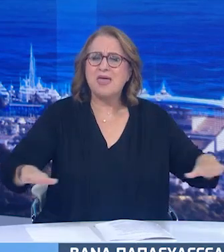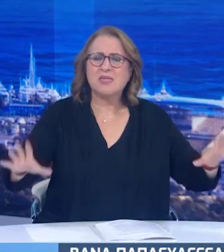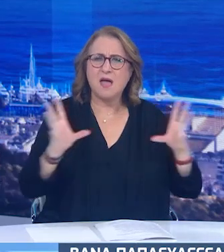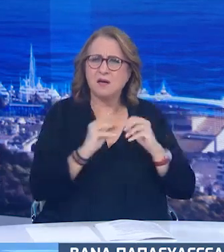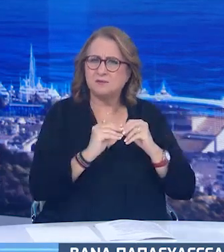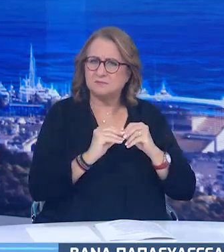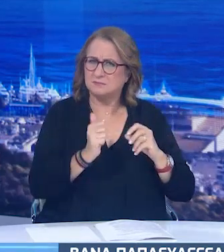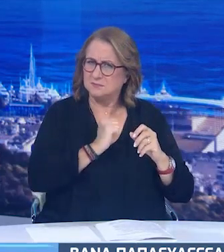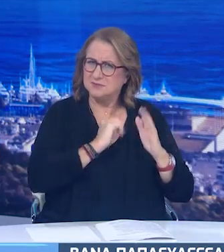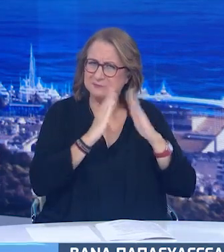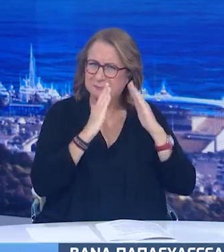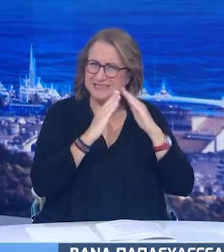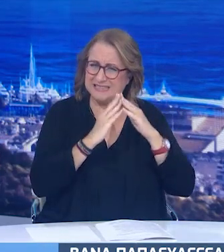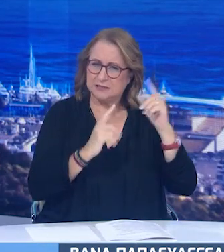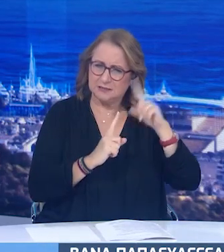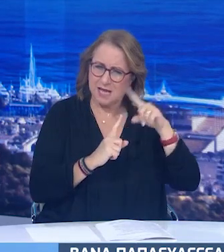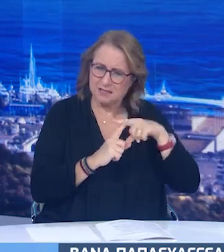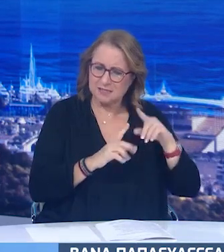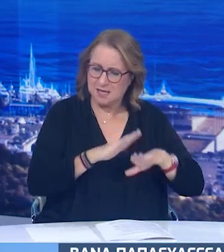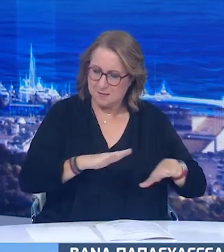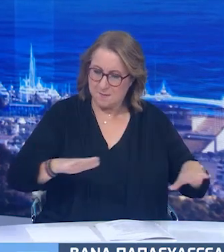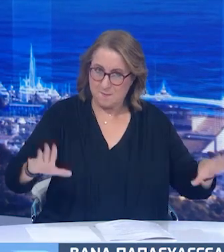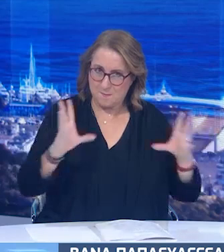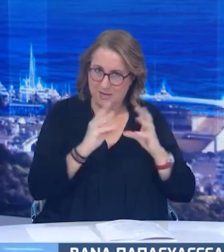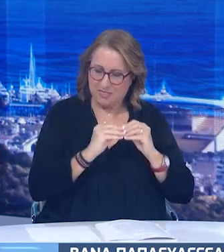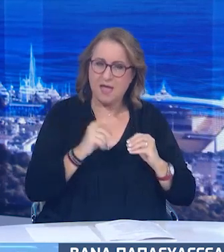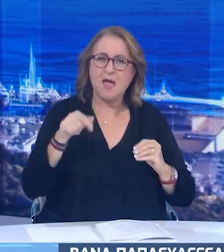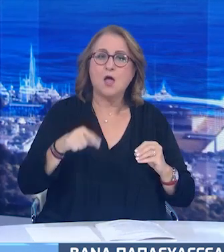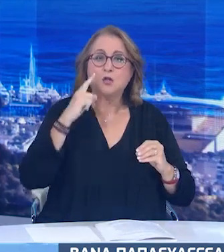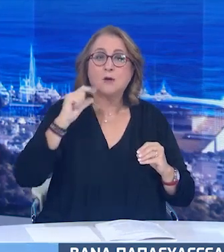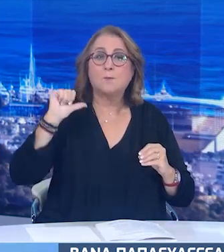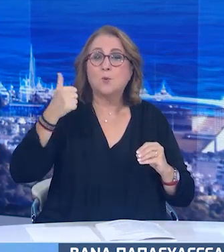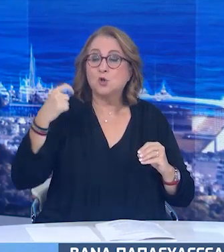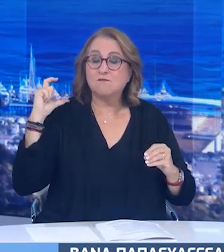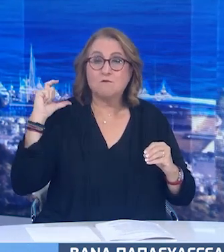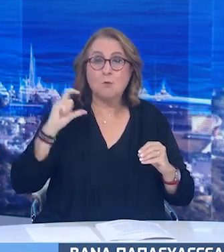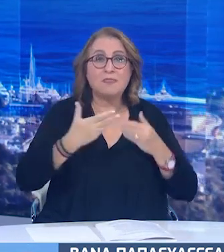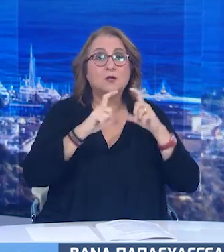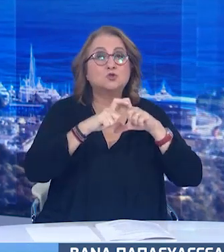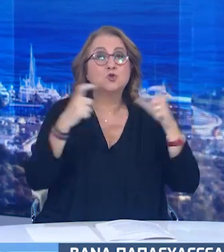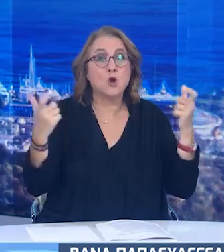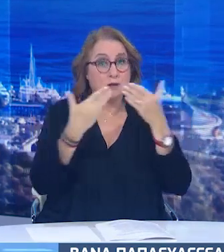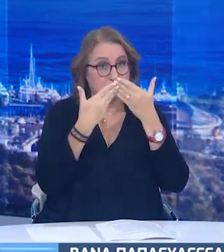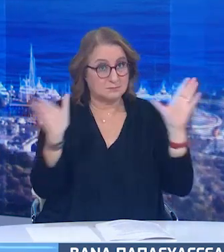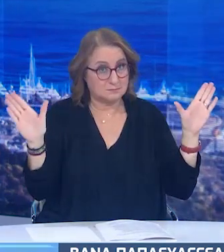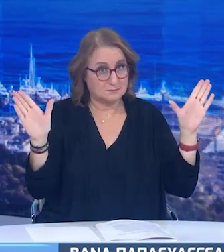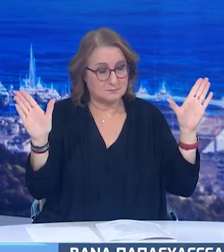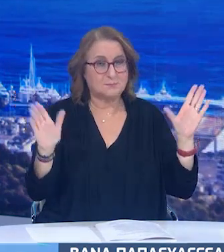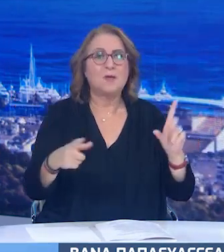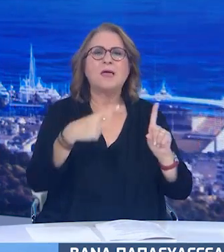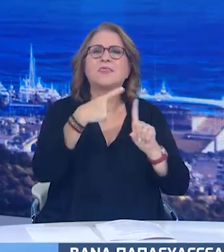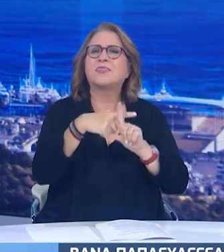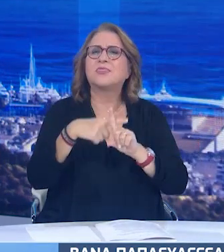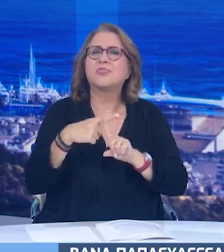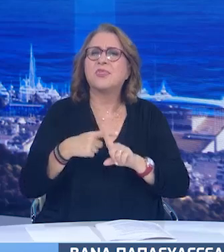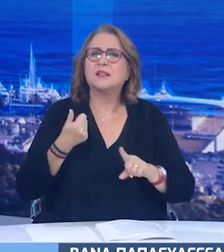ηλικίας. Σύμφωνα με τα πρώτα δεδομένα από τον ΕΟΔΗ, κατά την πρώτη εβδομάδα λειτουργίας των σχολείων, ο αριθμός των θετικών